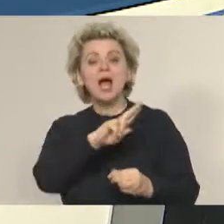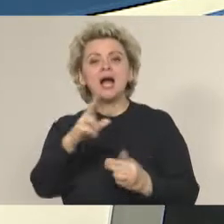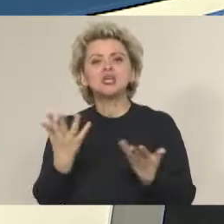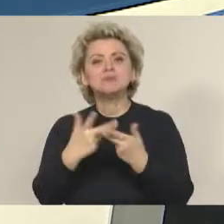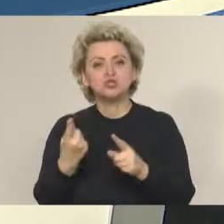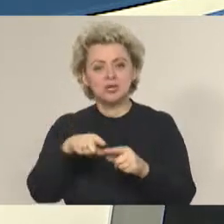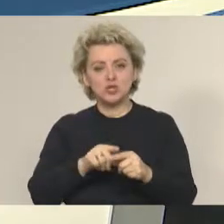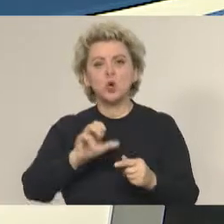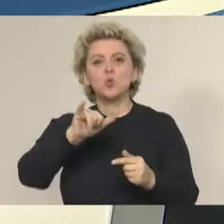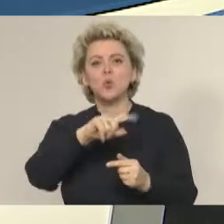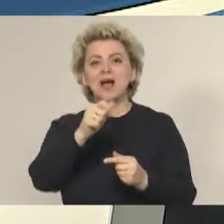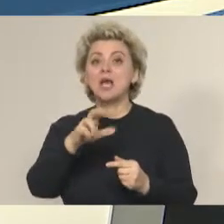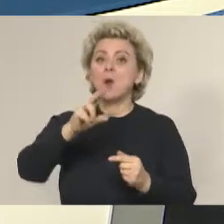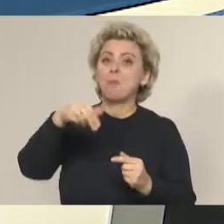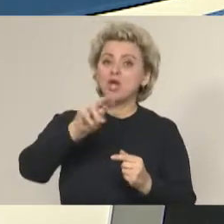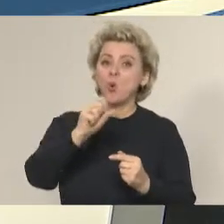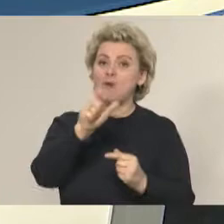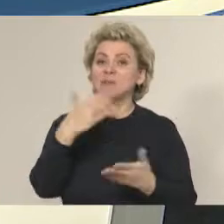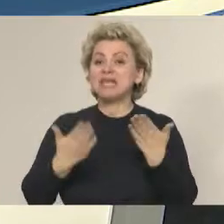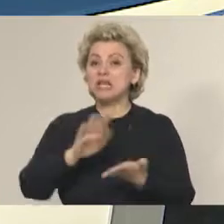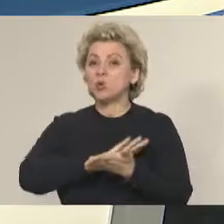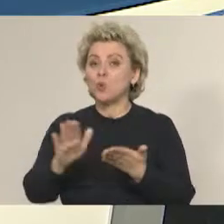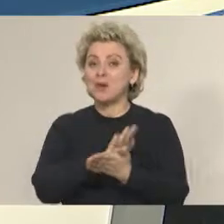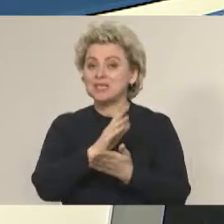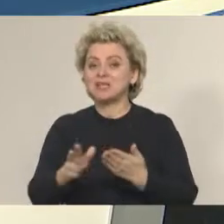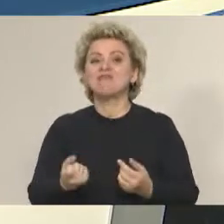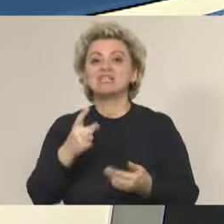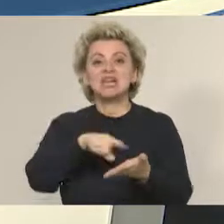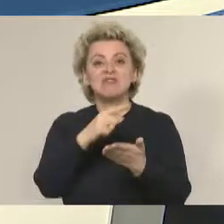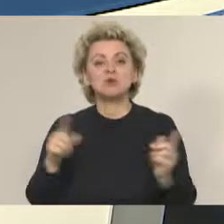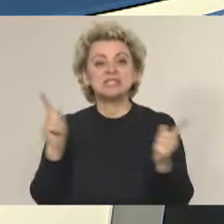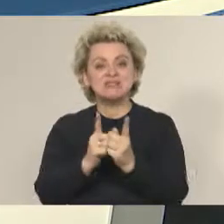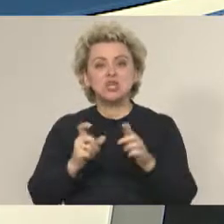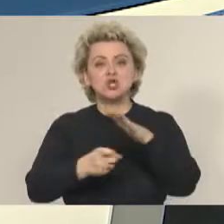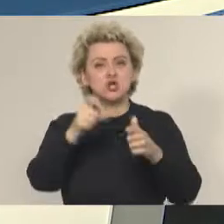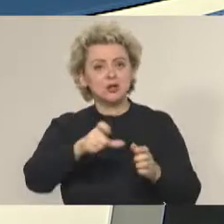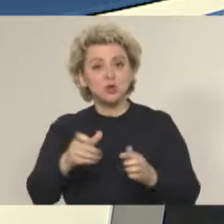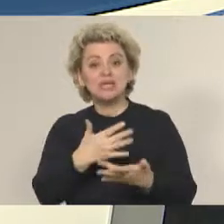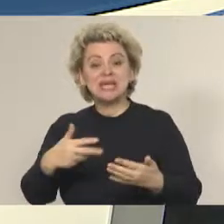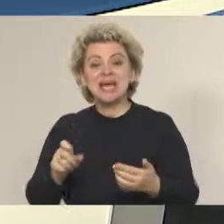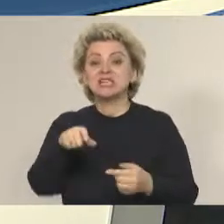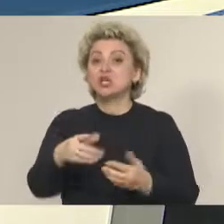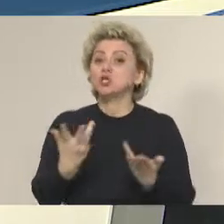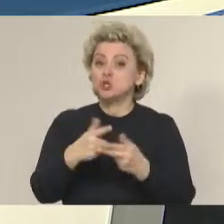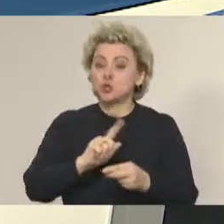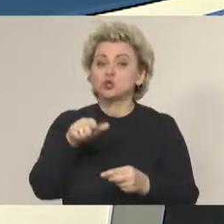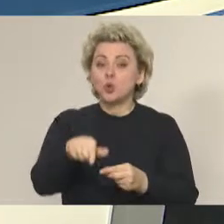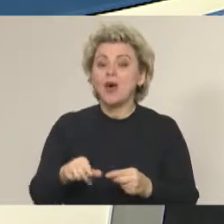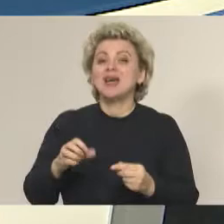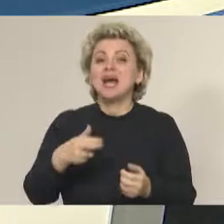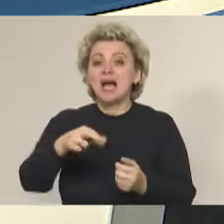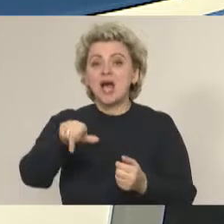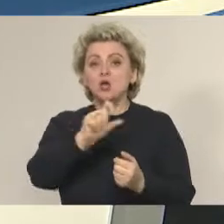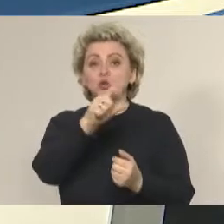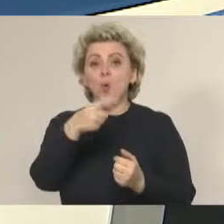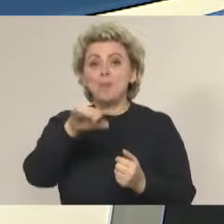каким считать этот уголь? Пайковым или гуманитарным? Возник вопрос на встрече с шахтерами. Некоторые горняки считают, что топливо идет от